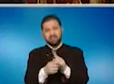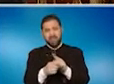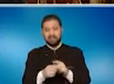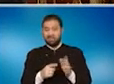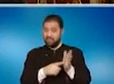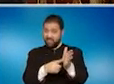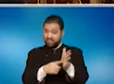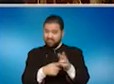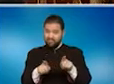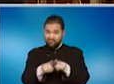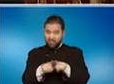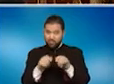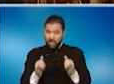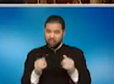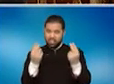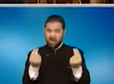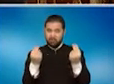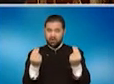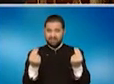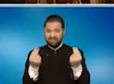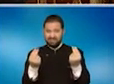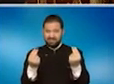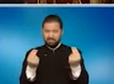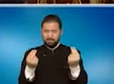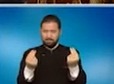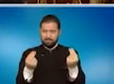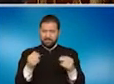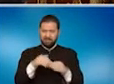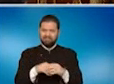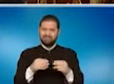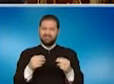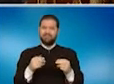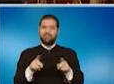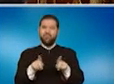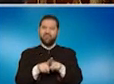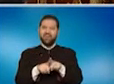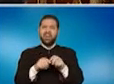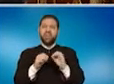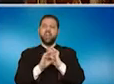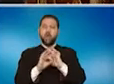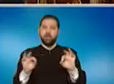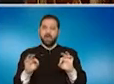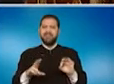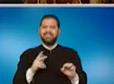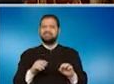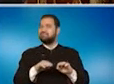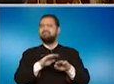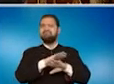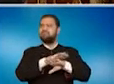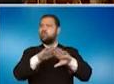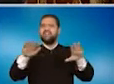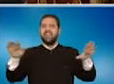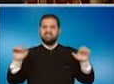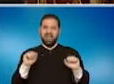Deci modalitatea aceasta a bunătății în mod firesc este universală, pentru